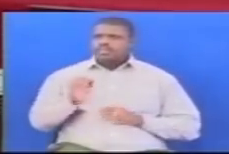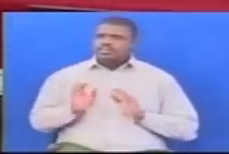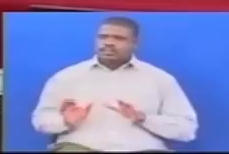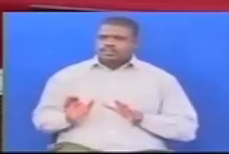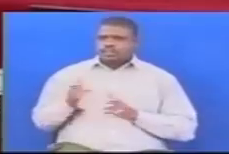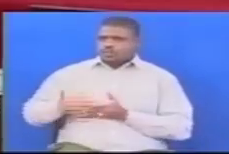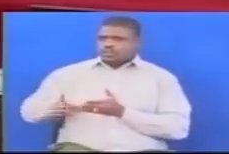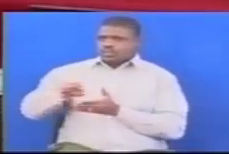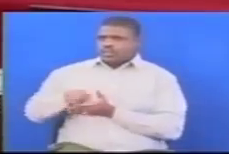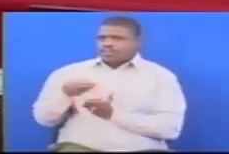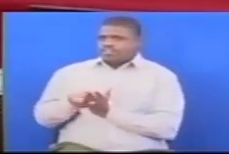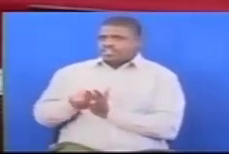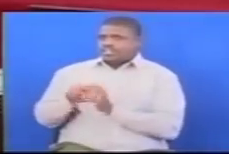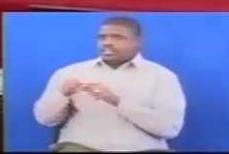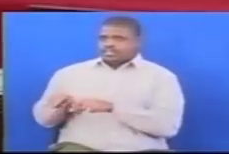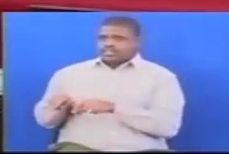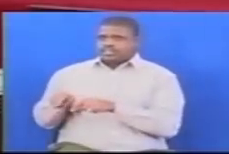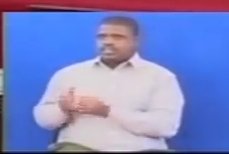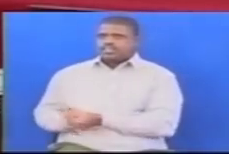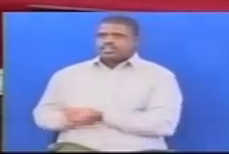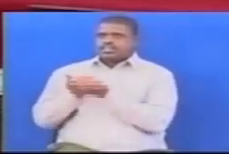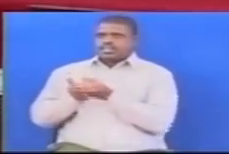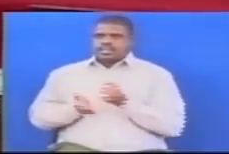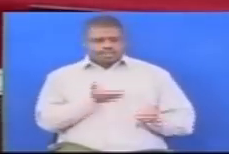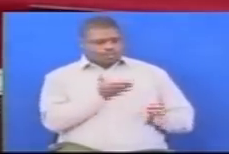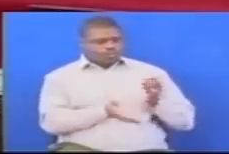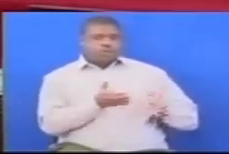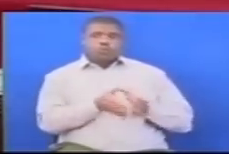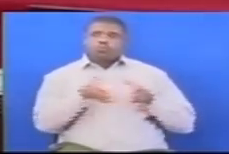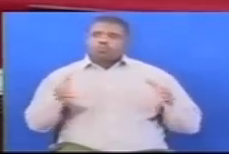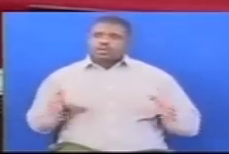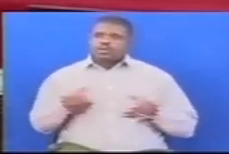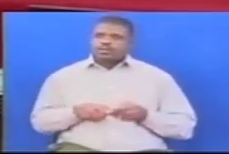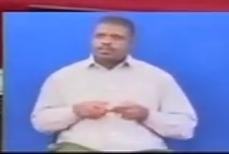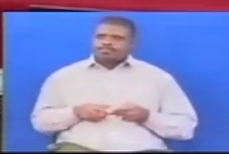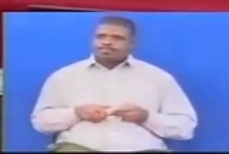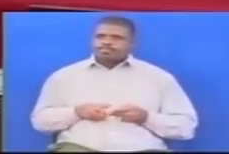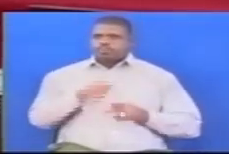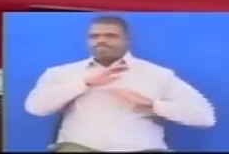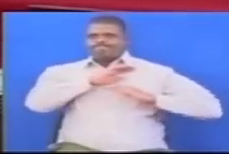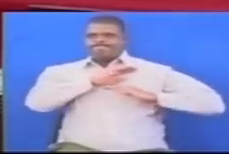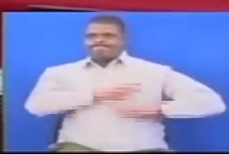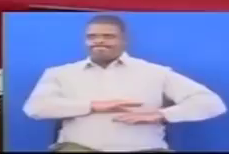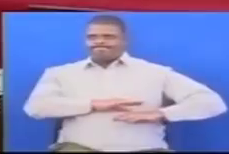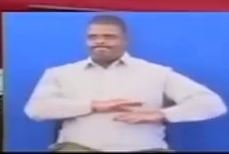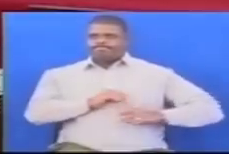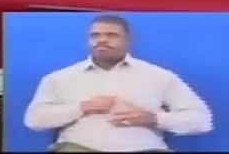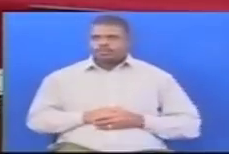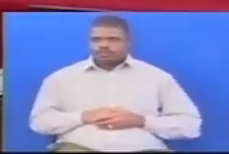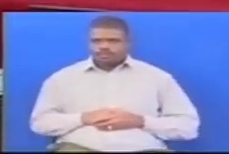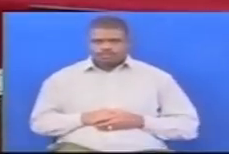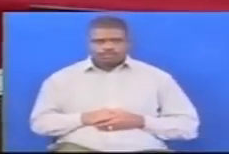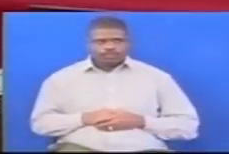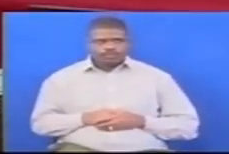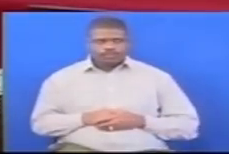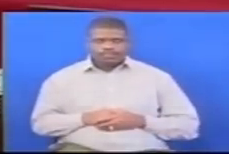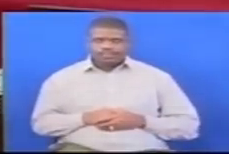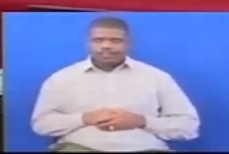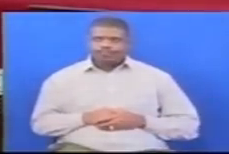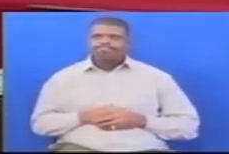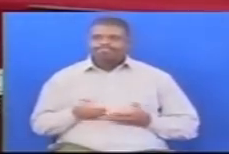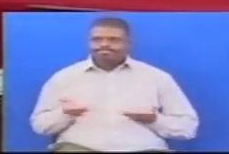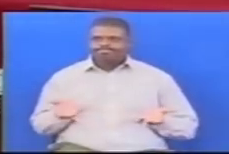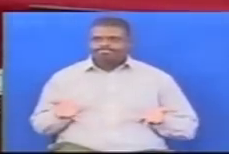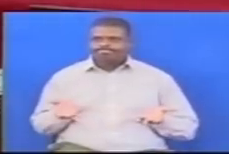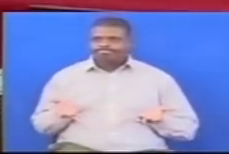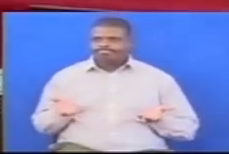tutakapoongeza fedha hizo basi inaweza kusaidia kwa kiwango kikubwa kuweza kufikia. Mheshimiwa Mwenyekiti,